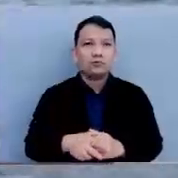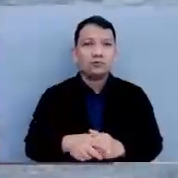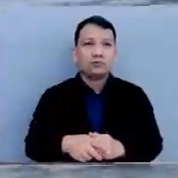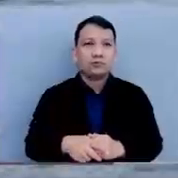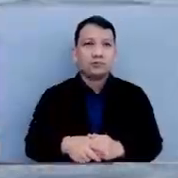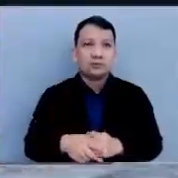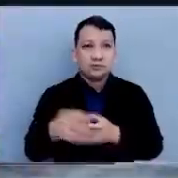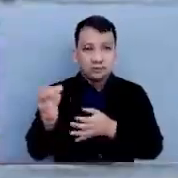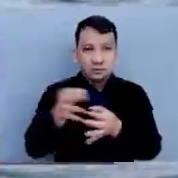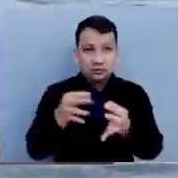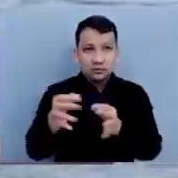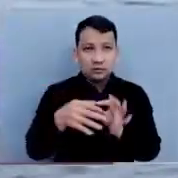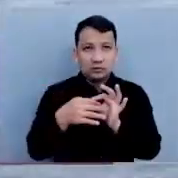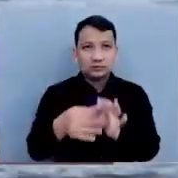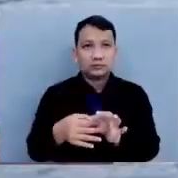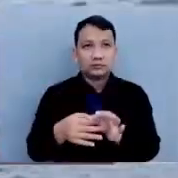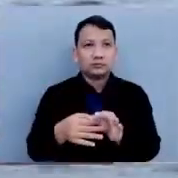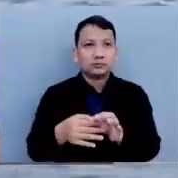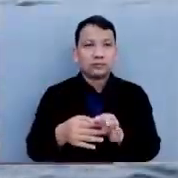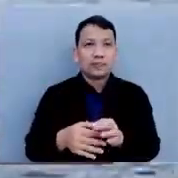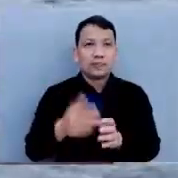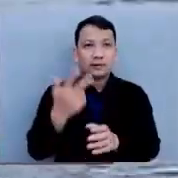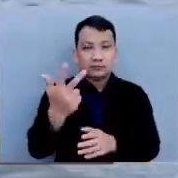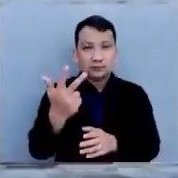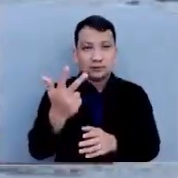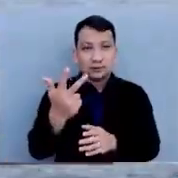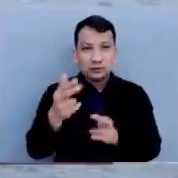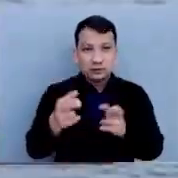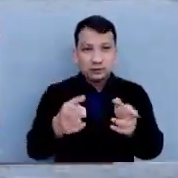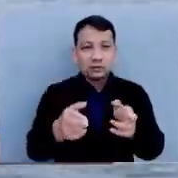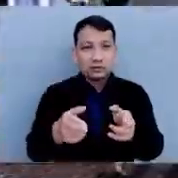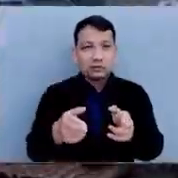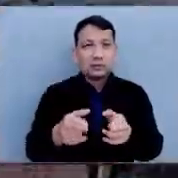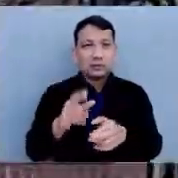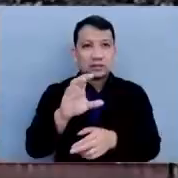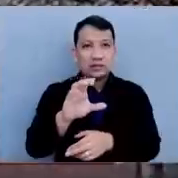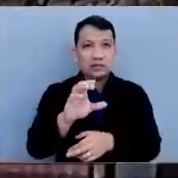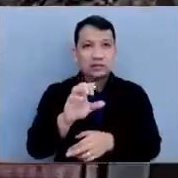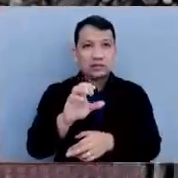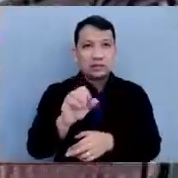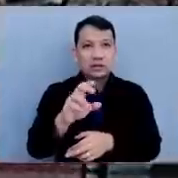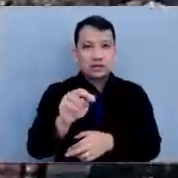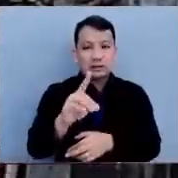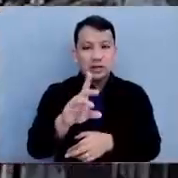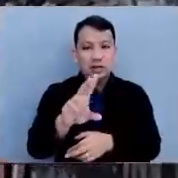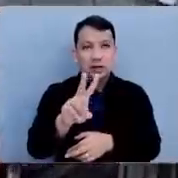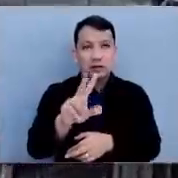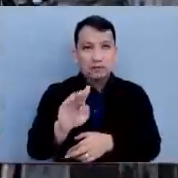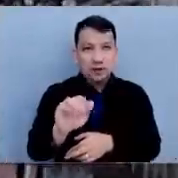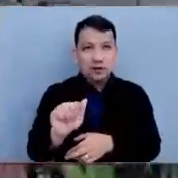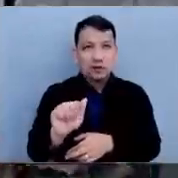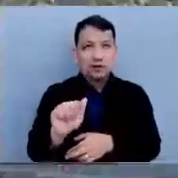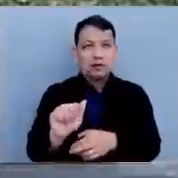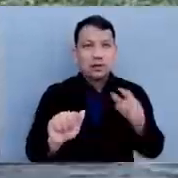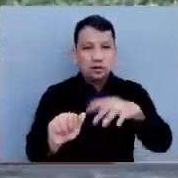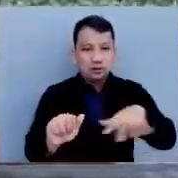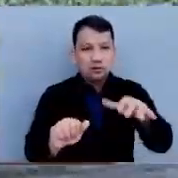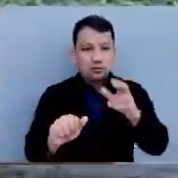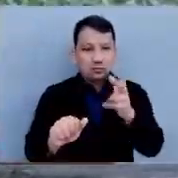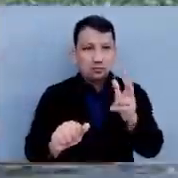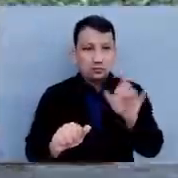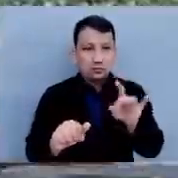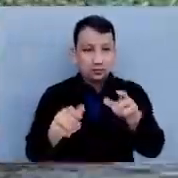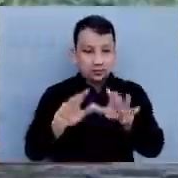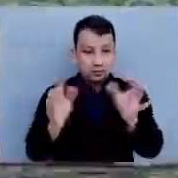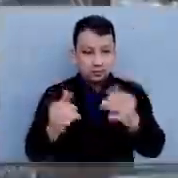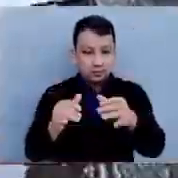Paliwanag ng mga otoridad, umapaw ang 3 ilog na nakapalibot sa bayan ng Candaba. Kaya nung kasagsagan ng mga pag-ulan, lahat ng 33 barangay nito